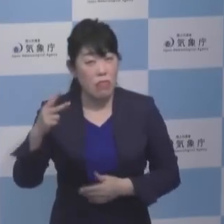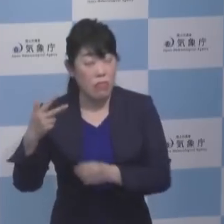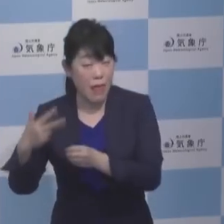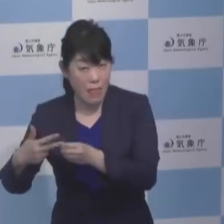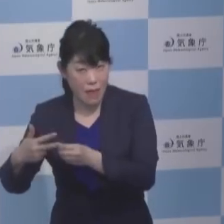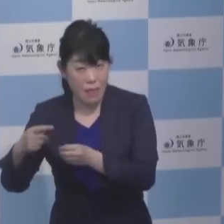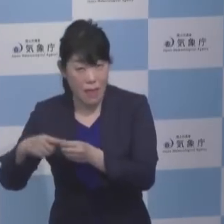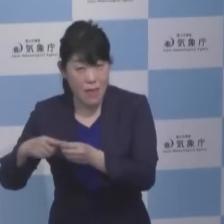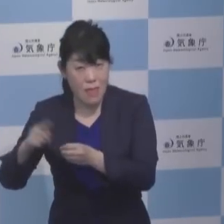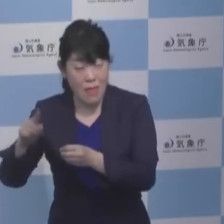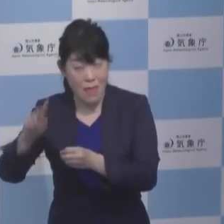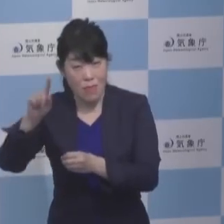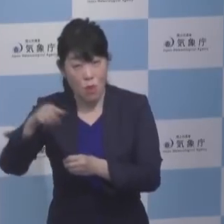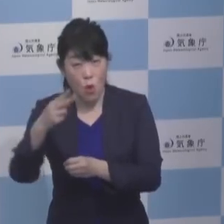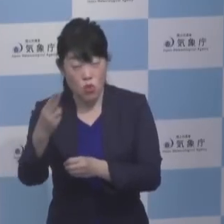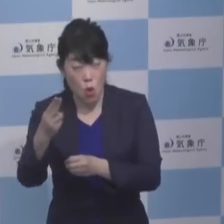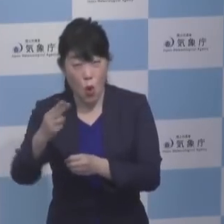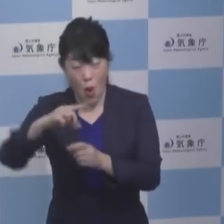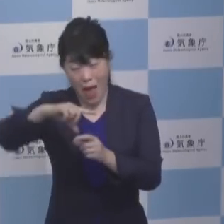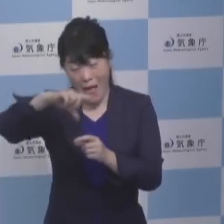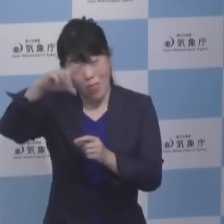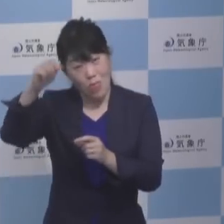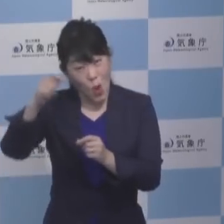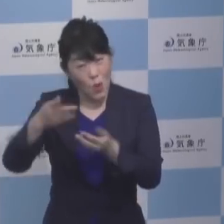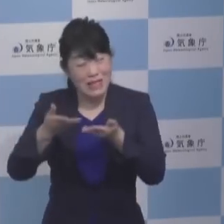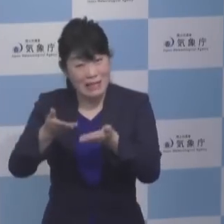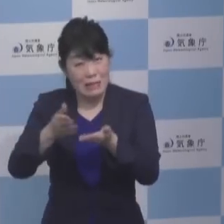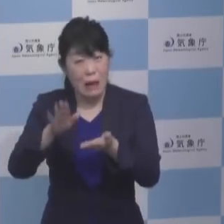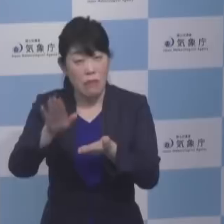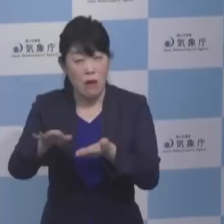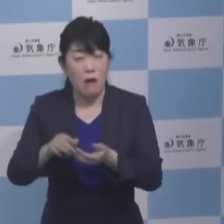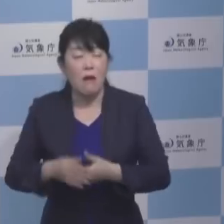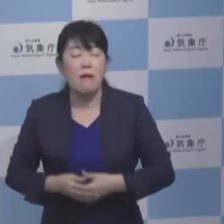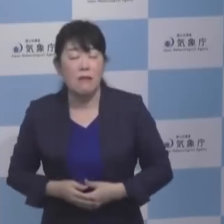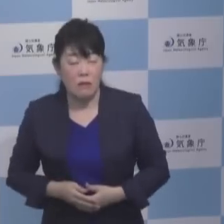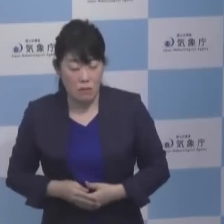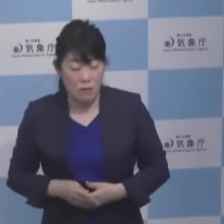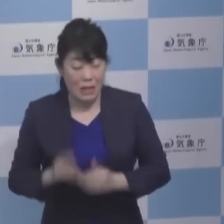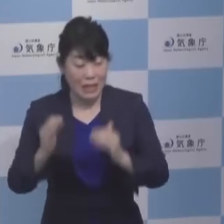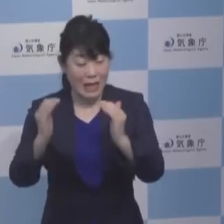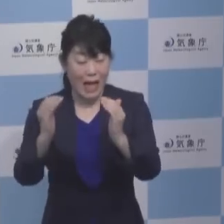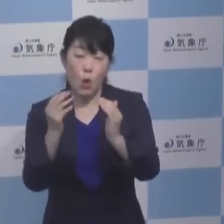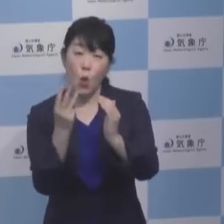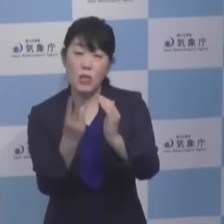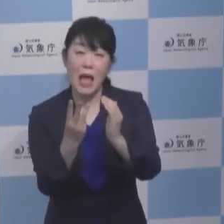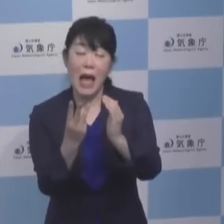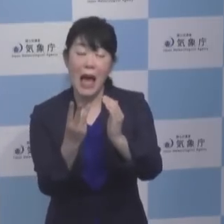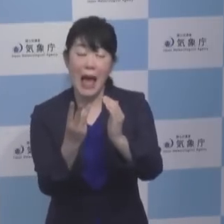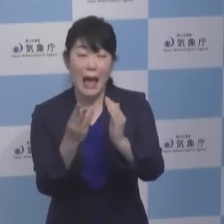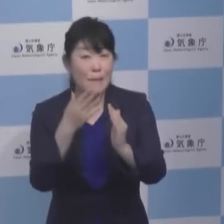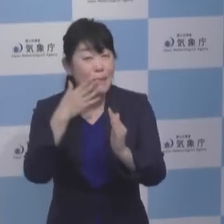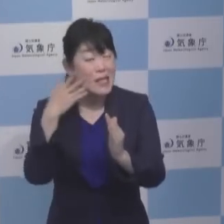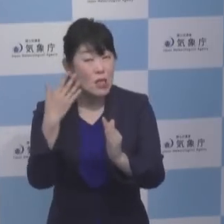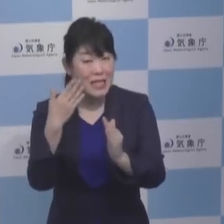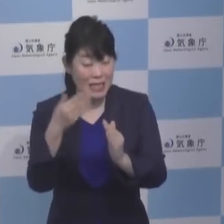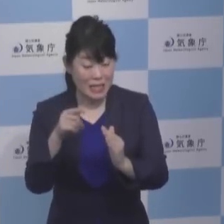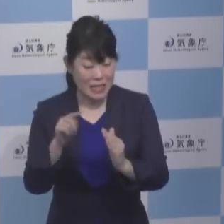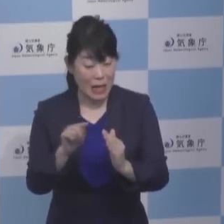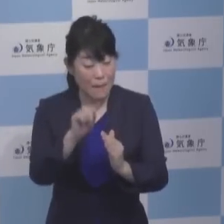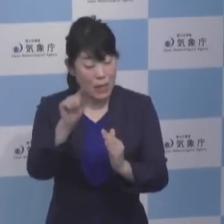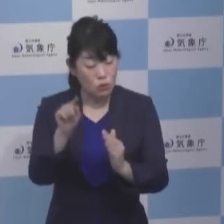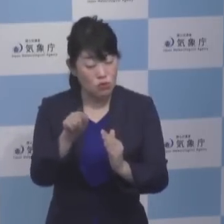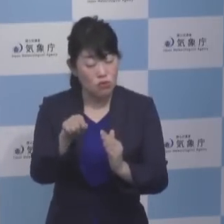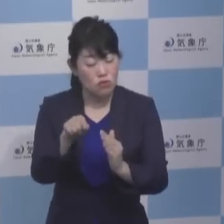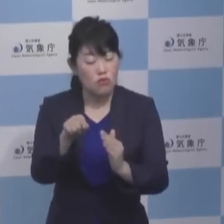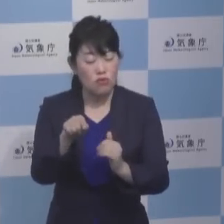登半島地震が発生しています。この図でいうと括弧3、緑色の丸がついているのがその地震になります